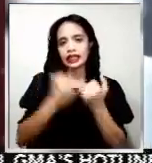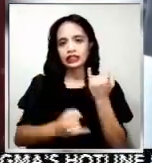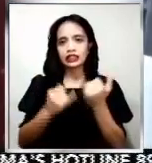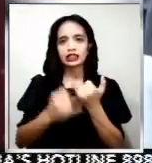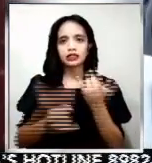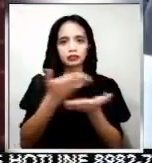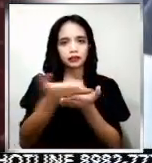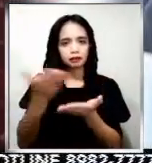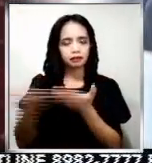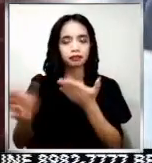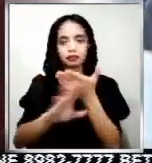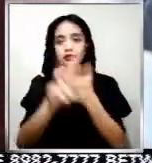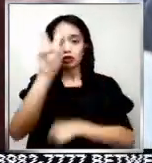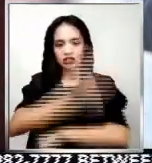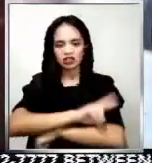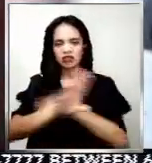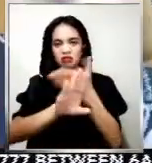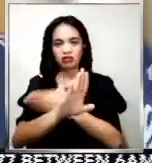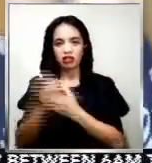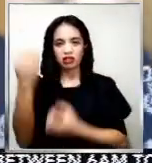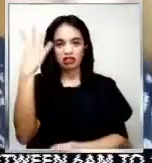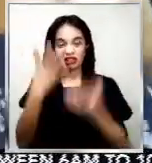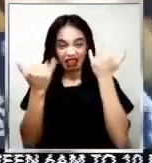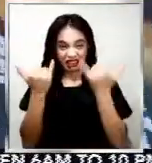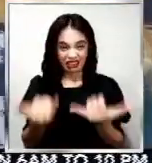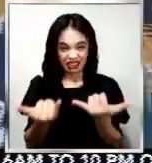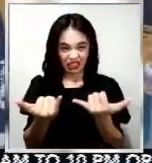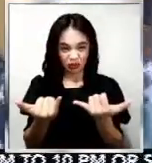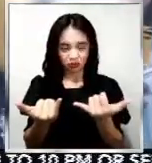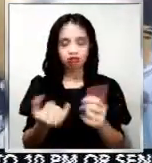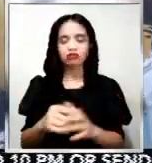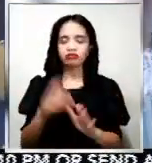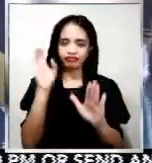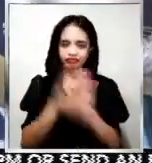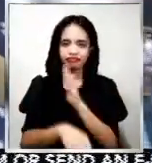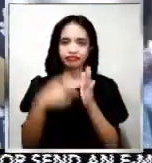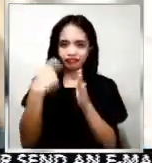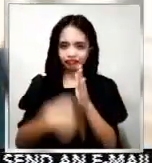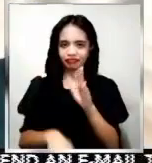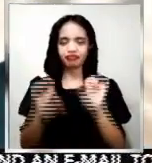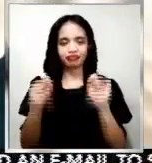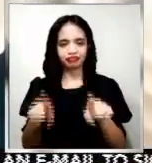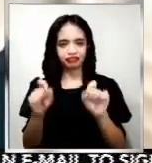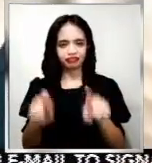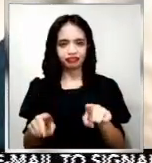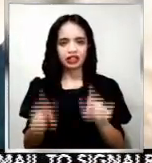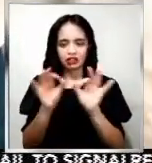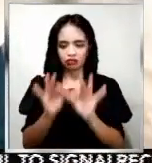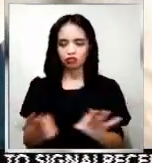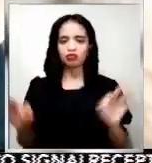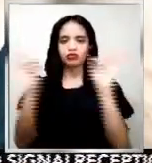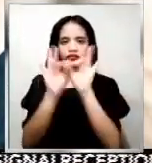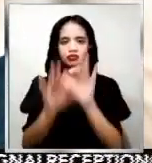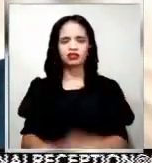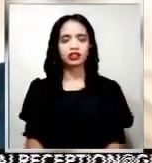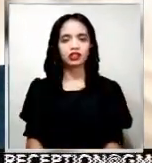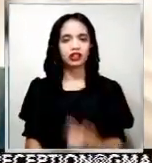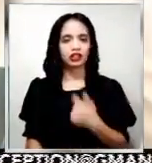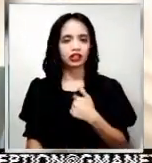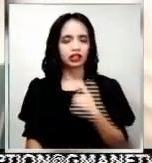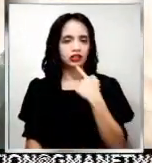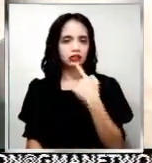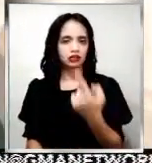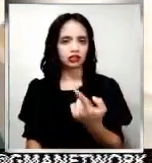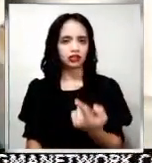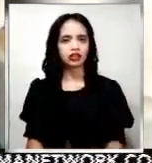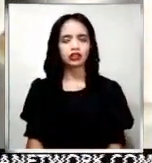Ngayon, pumapatol na sa binarat na presyo ang mga nagtitinda. Makabenta lang. Hindi, sabi ko nga ito, 2,500 na lang. Oh.